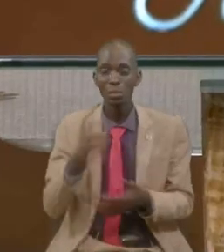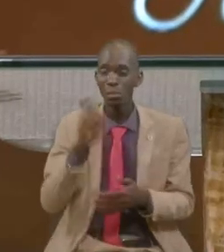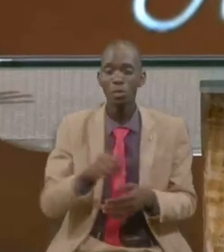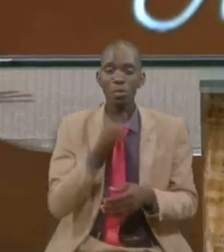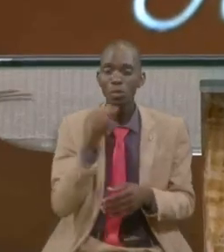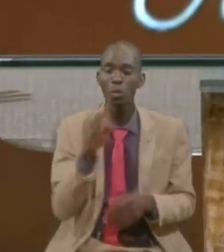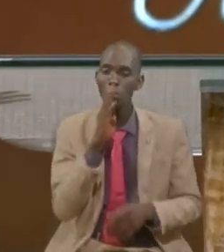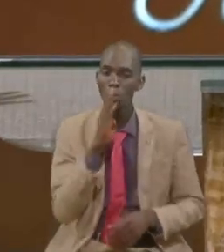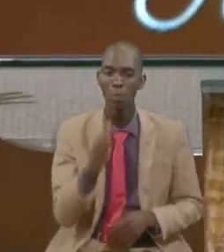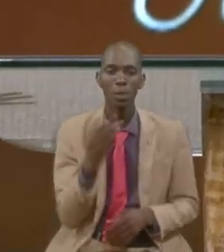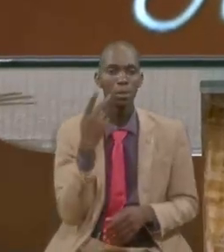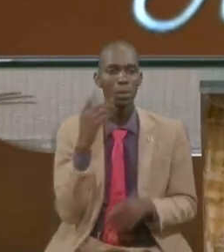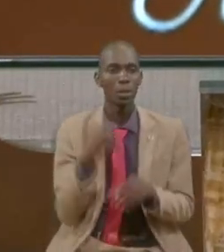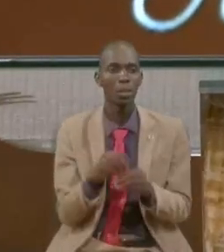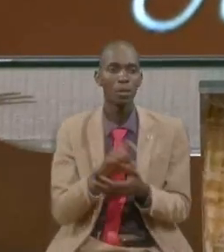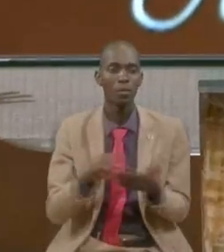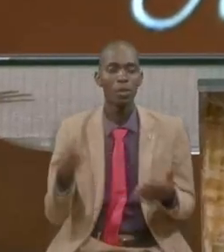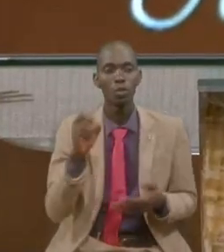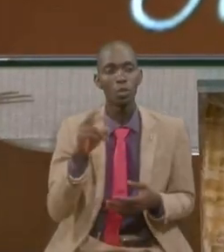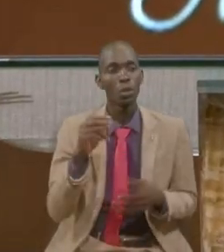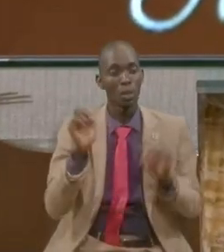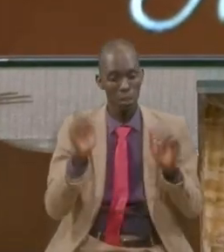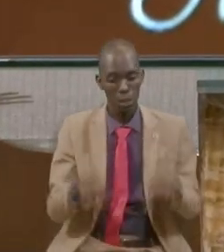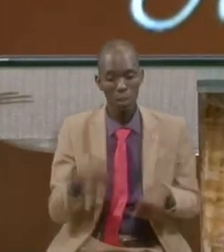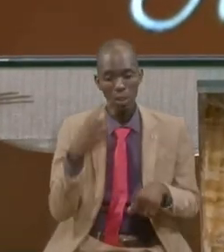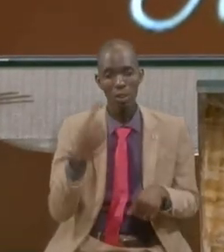soit ainsi. Verset 12.